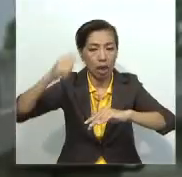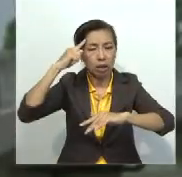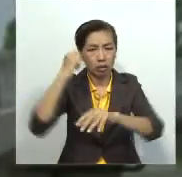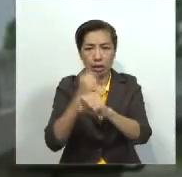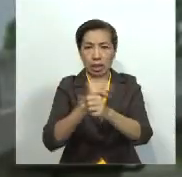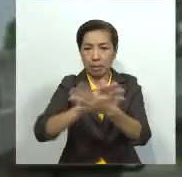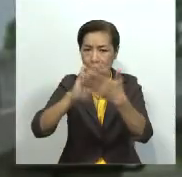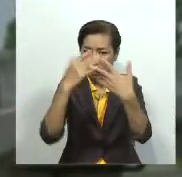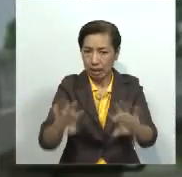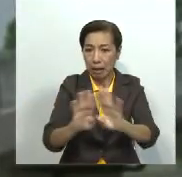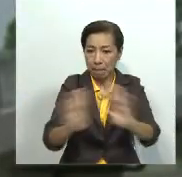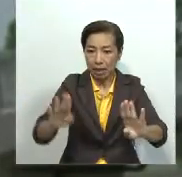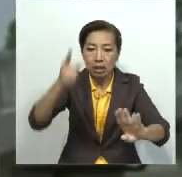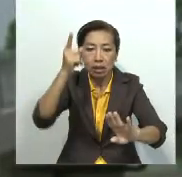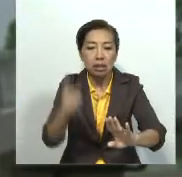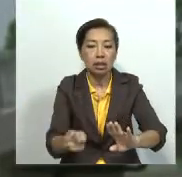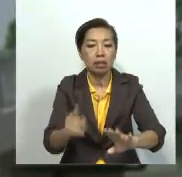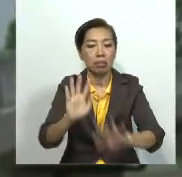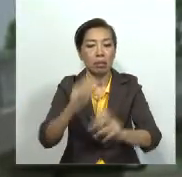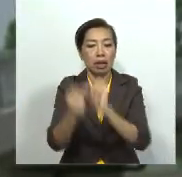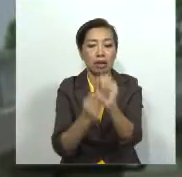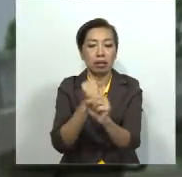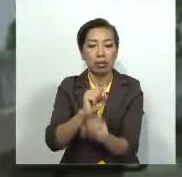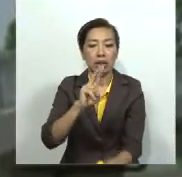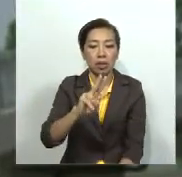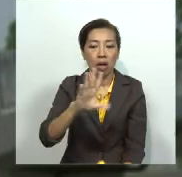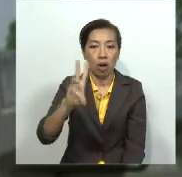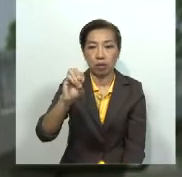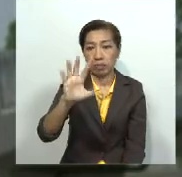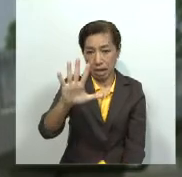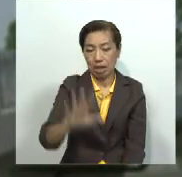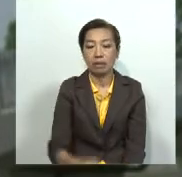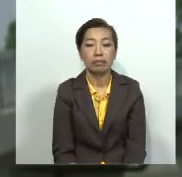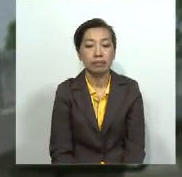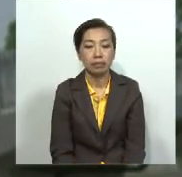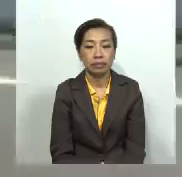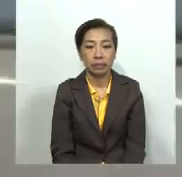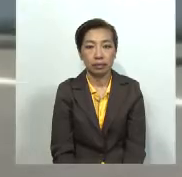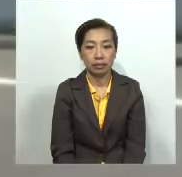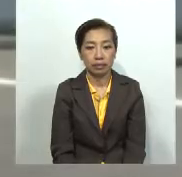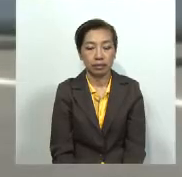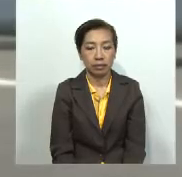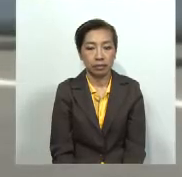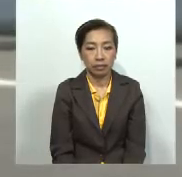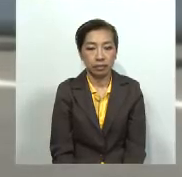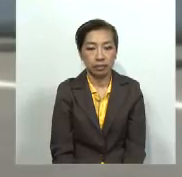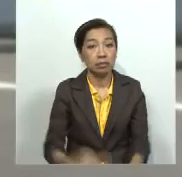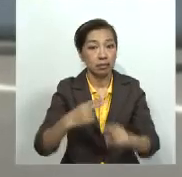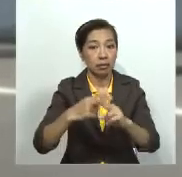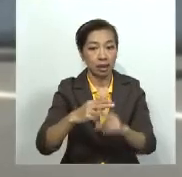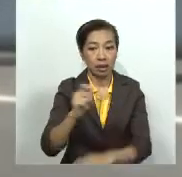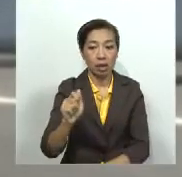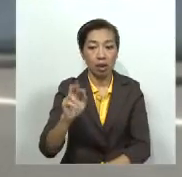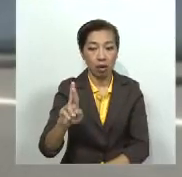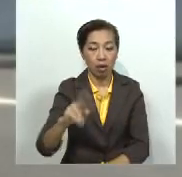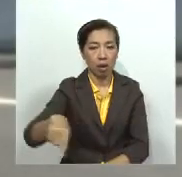แล้วเสร็จและเปิดบริการให้กับประชาชนภายในปี2565ด้านคุณอ่อนอุ่นทวีทรัพย์ครับ